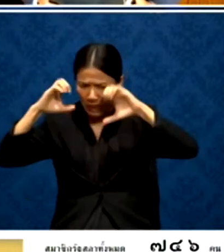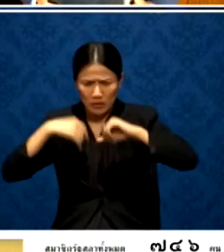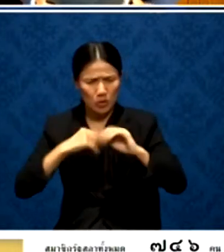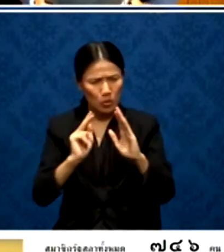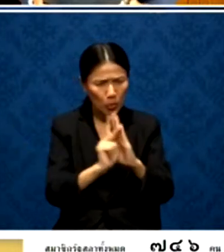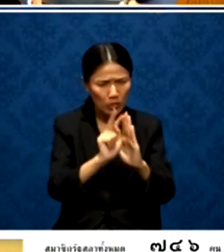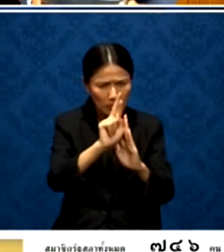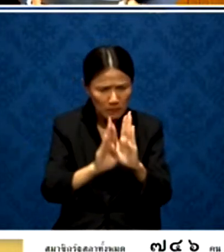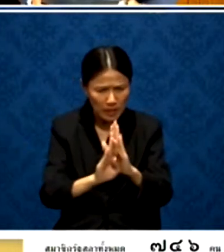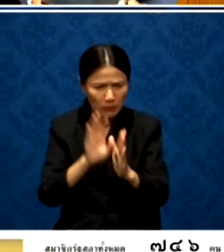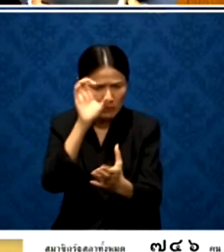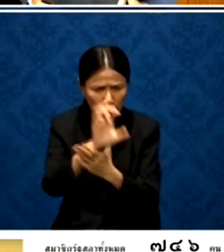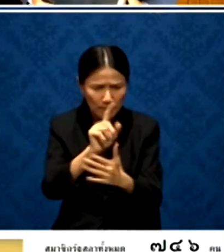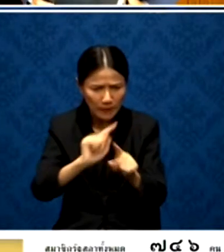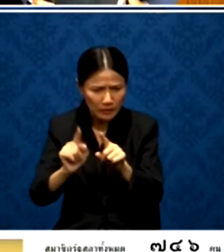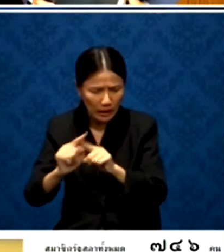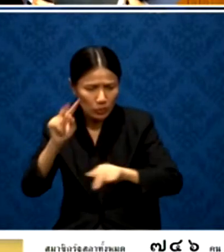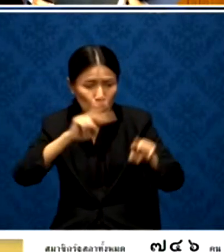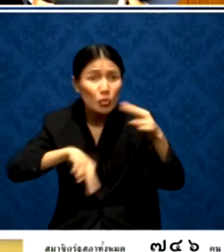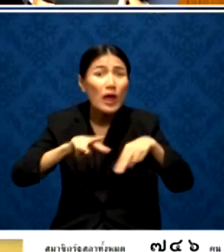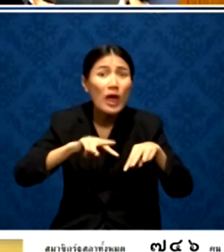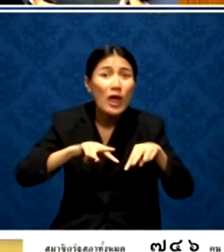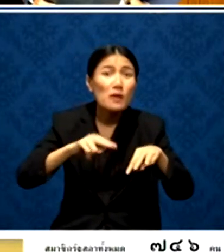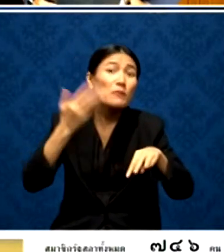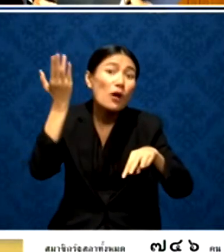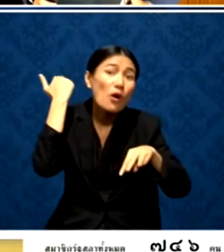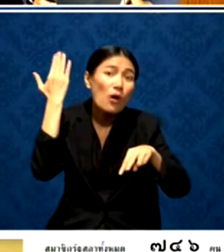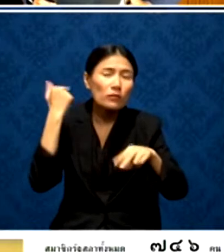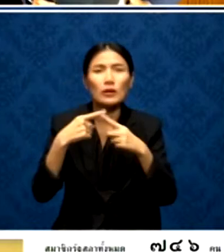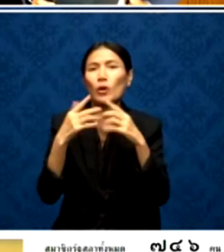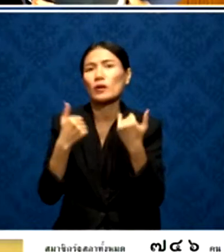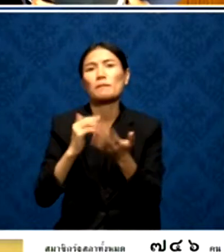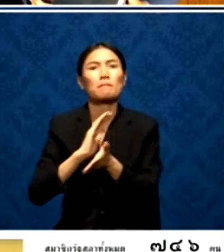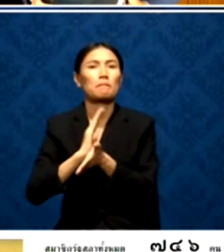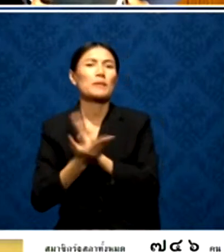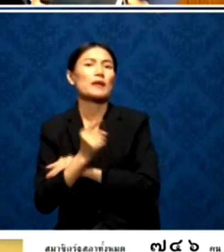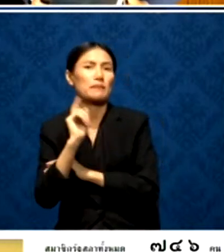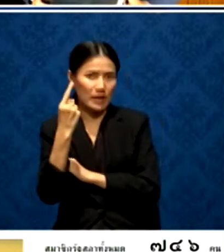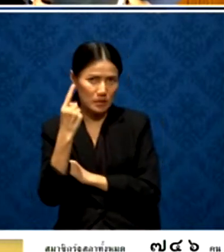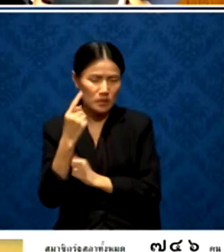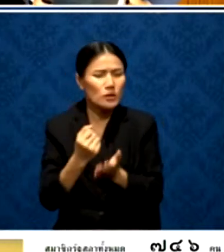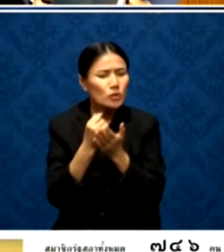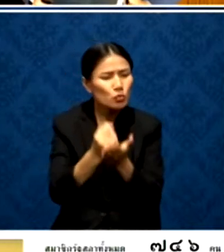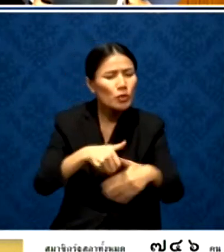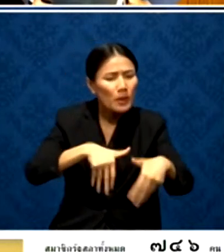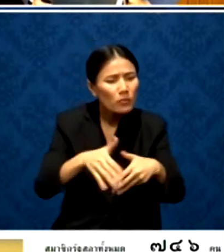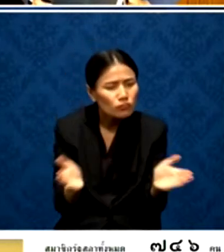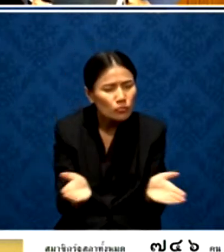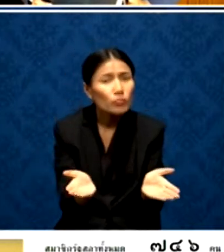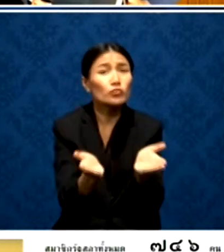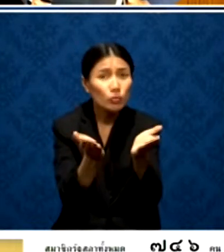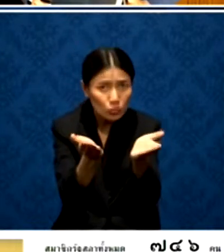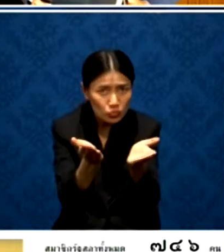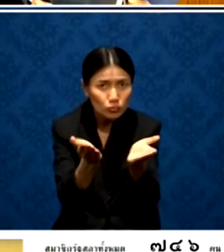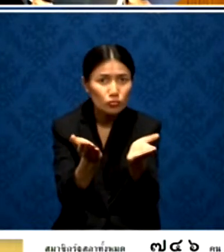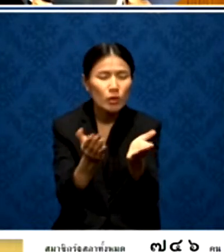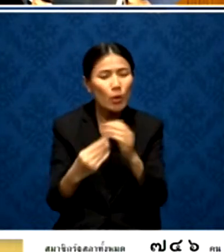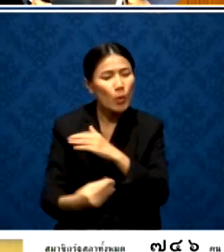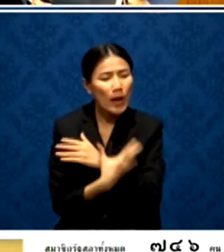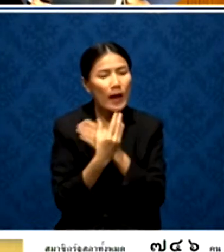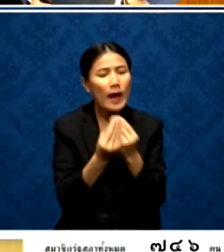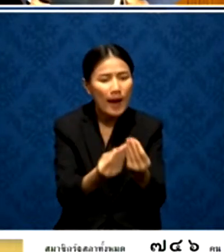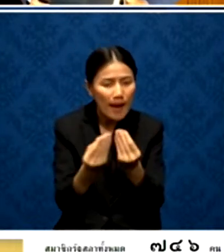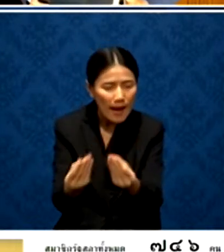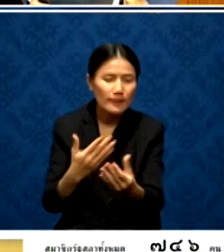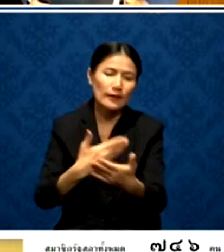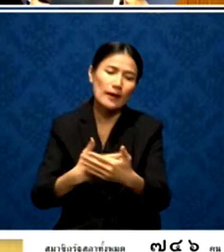และข้อบังคับให้เป็นผู้สนับสนุนที่ปลดล็อกข้อจำกัดของประชาชนสร้างโอกาสให้กับประชาชนในการสร้าง